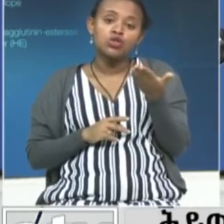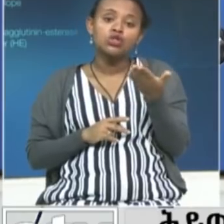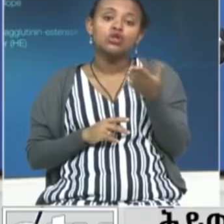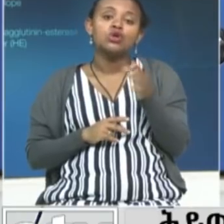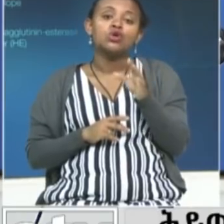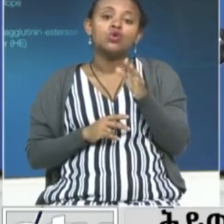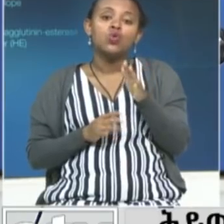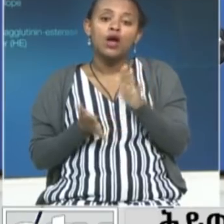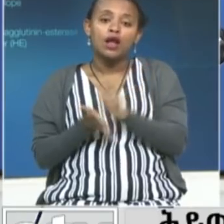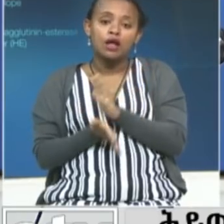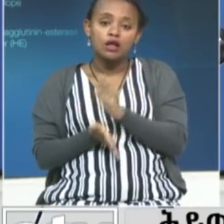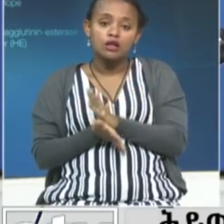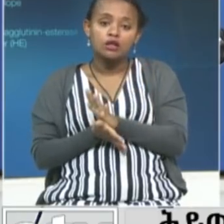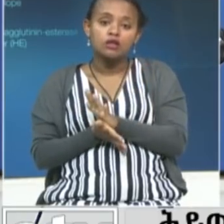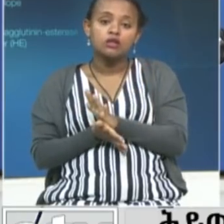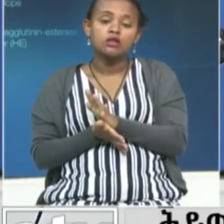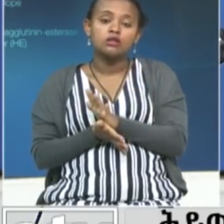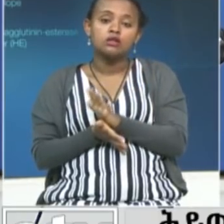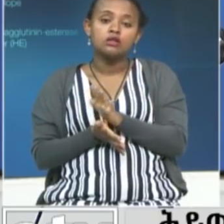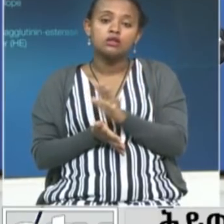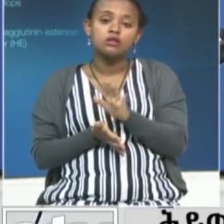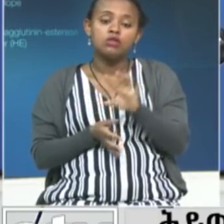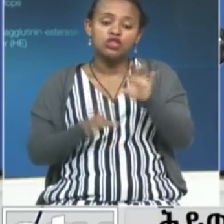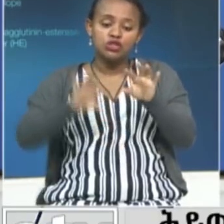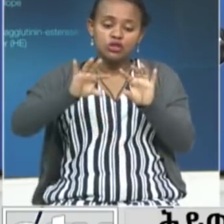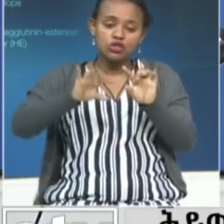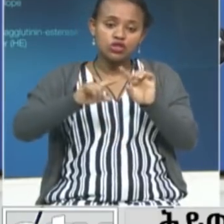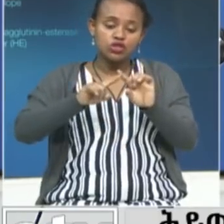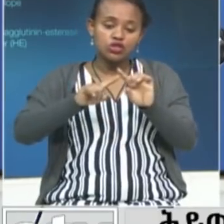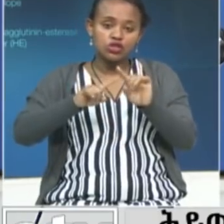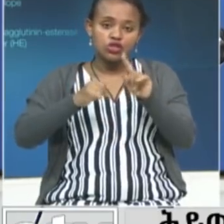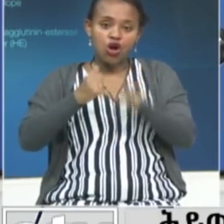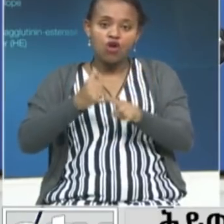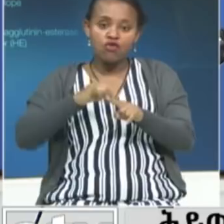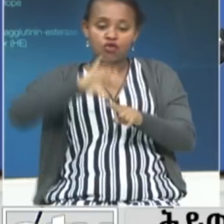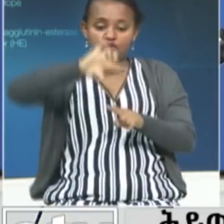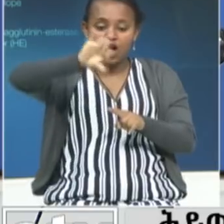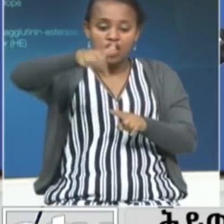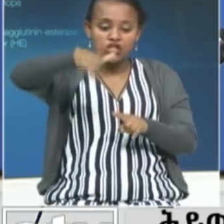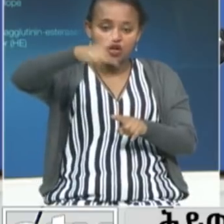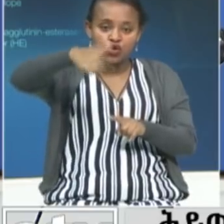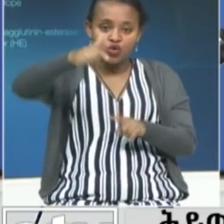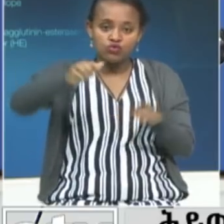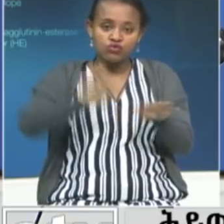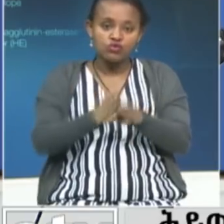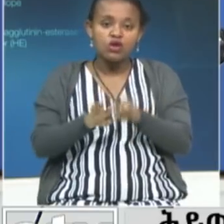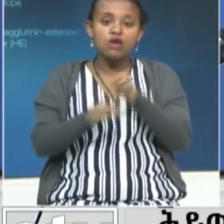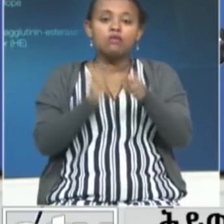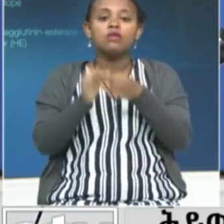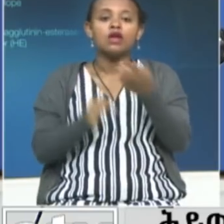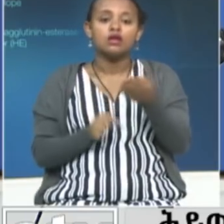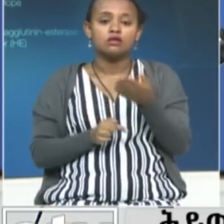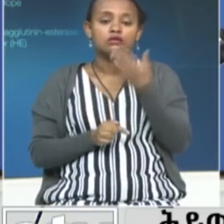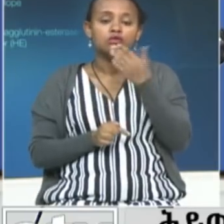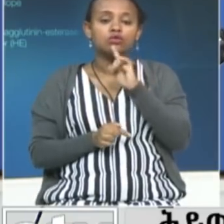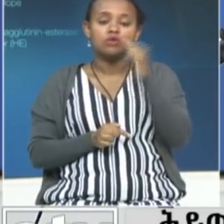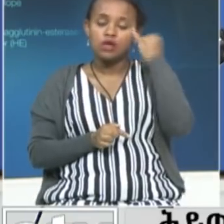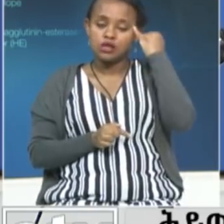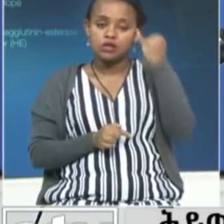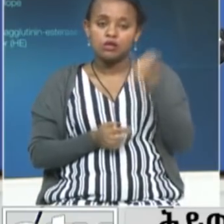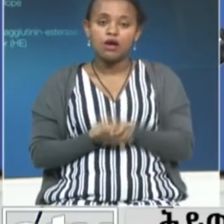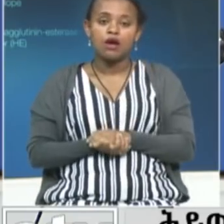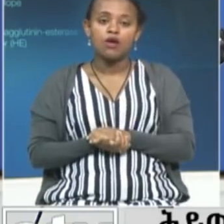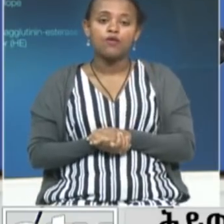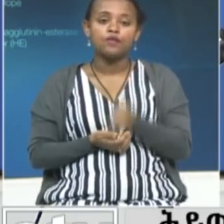ወረቀቶችን ሶፍቶችን በጫፉ አሽከርክሮ ዘክቶ መሄዱ የተሻለ ነው አስባለሁ